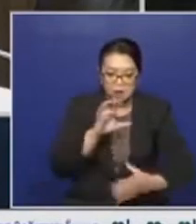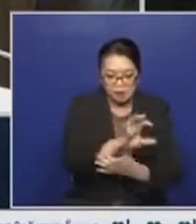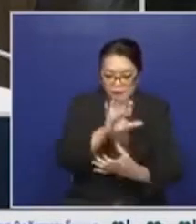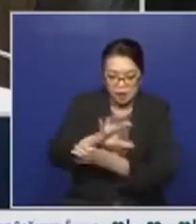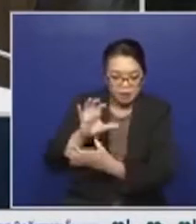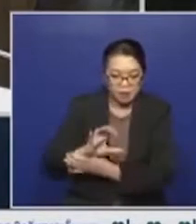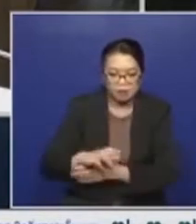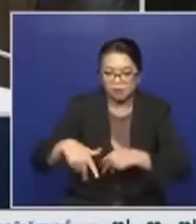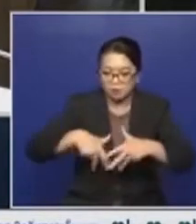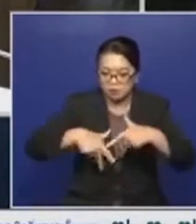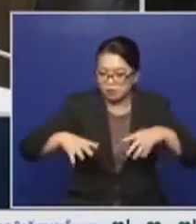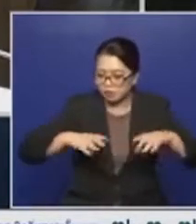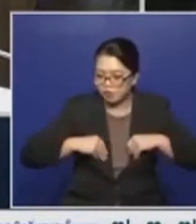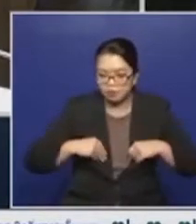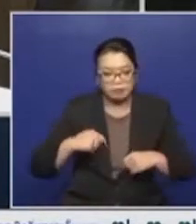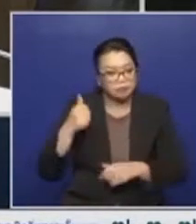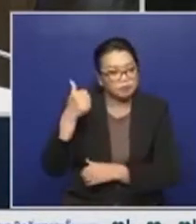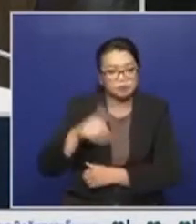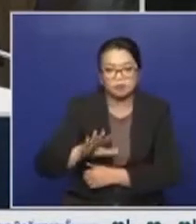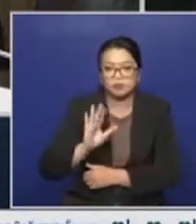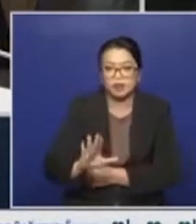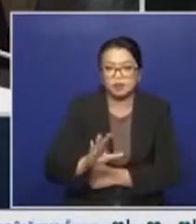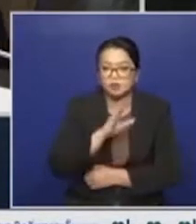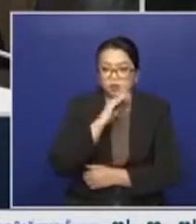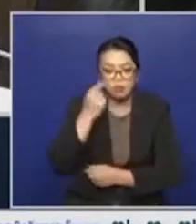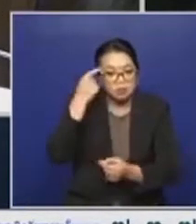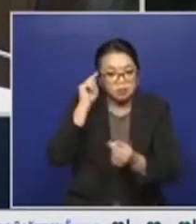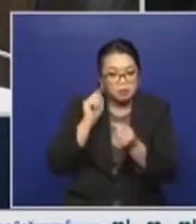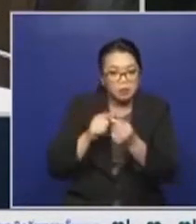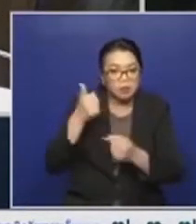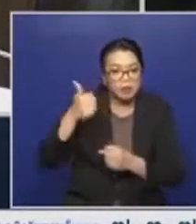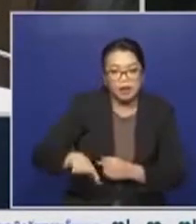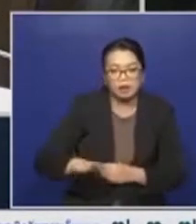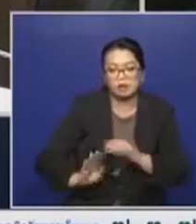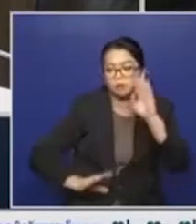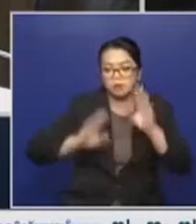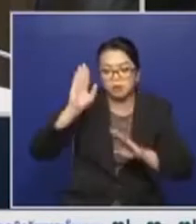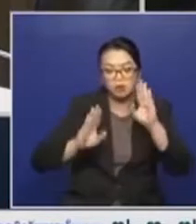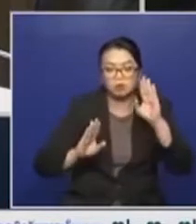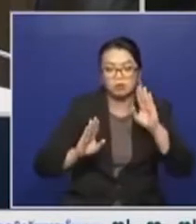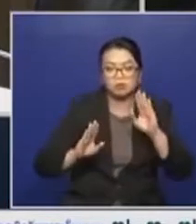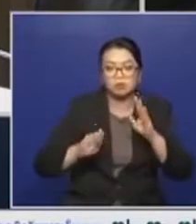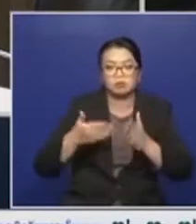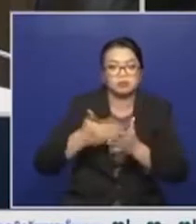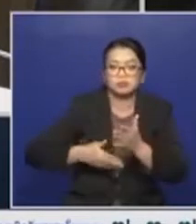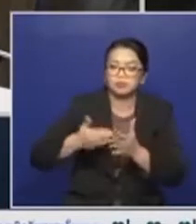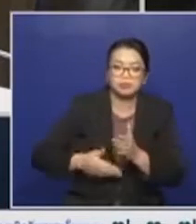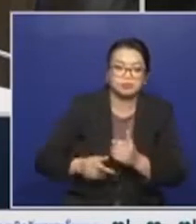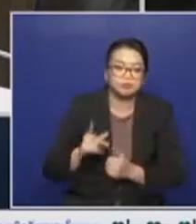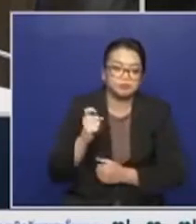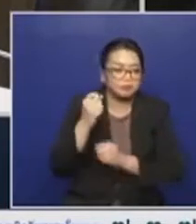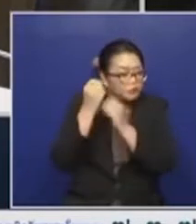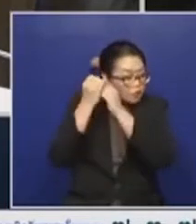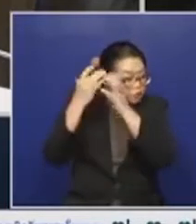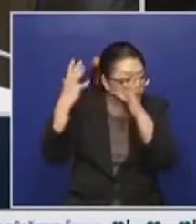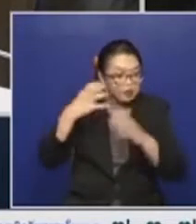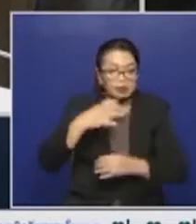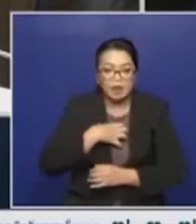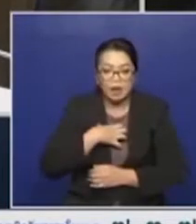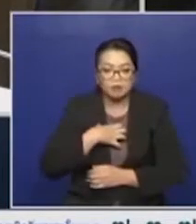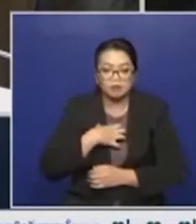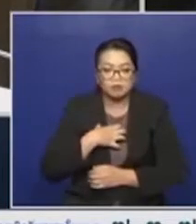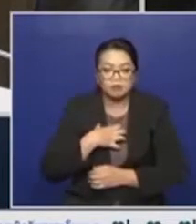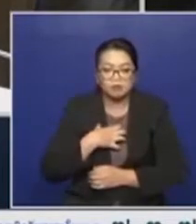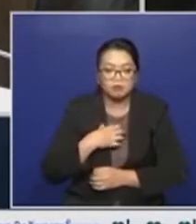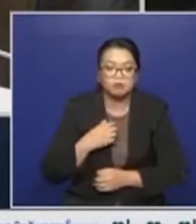ขู่ประชาชนซึ่งหากบรรลุวัตถุประสงค์เหล่านี้ไม่ได้ระบอบประชาธิปไตยสิ่งที่เราฝันจะไม่